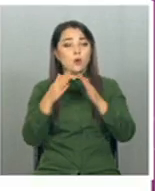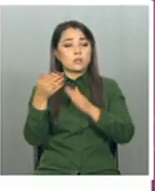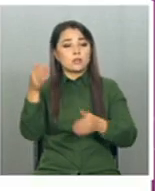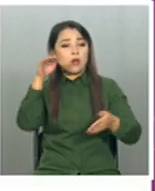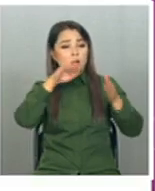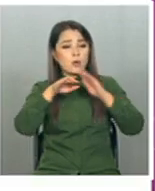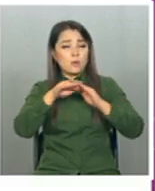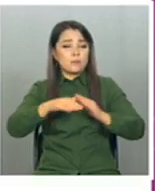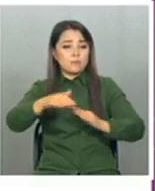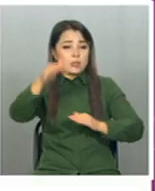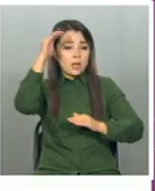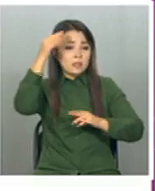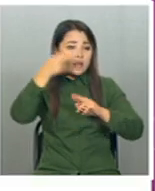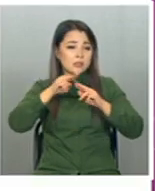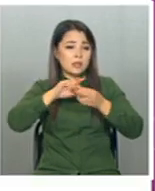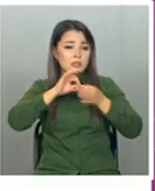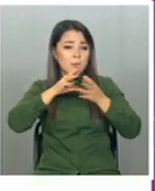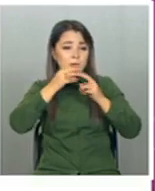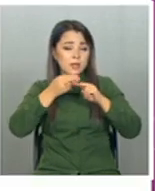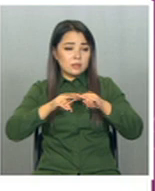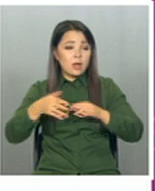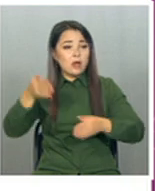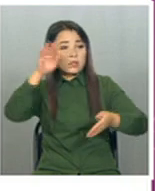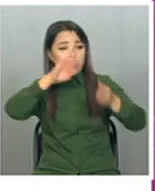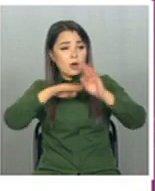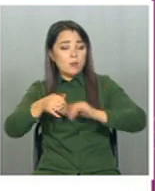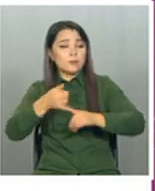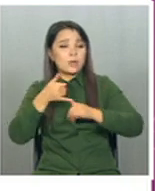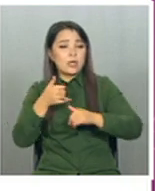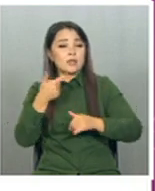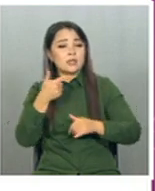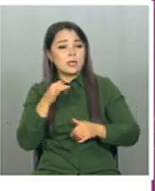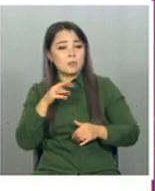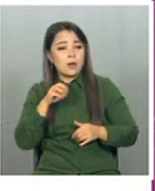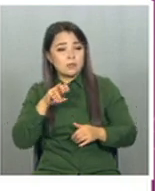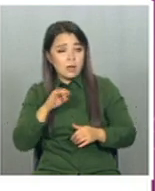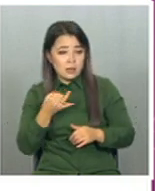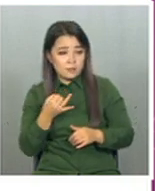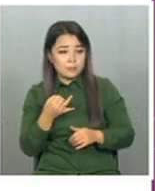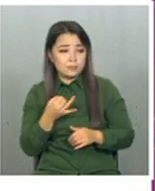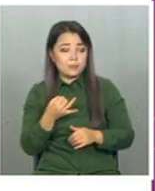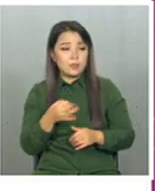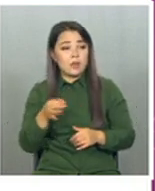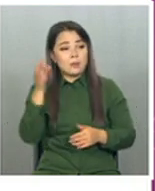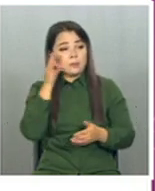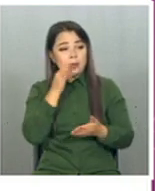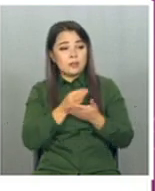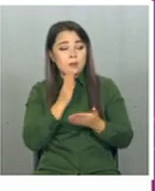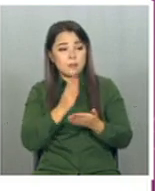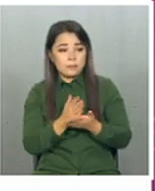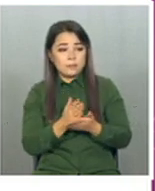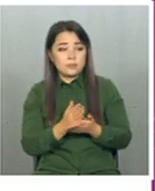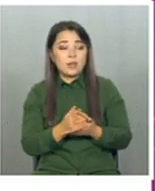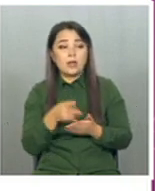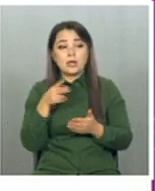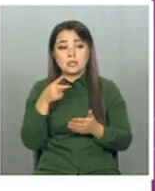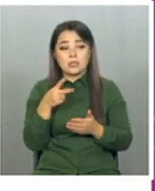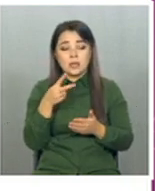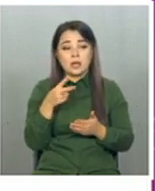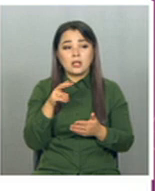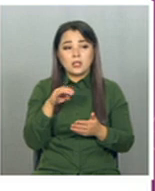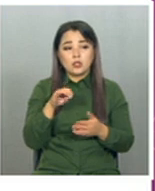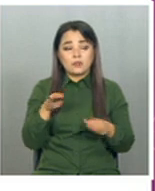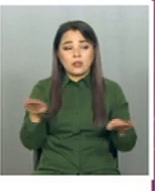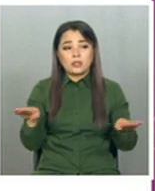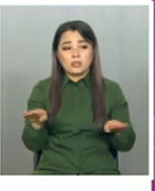көп. Сонымен, қараңыздар, биік тауларға жатады. Гималай тауы, естеріңізге қайтадан түсірем, екі литосфералық